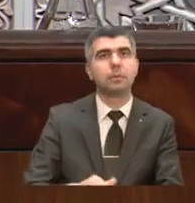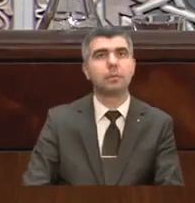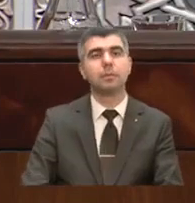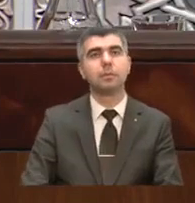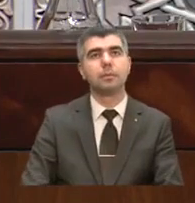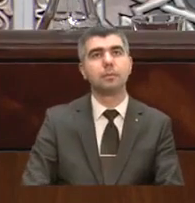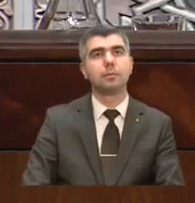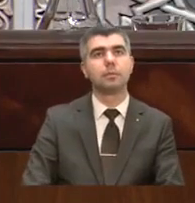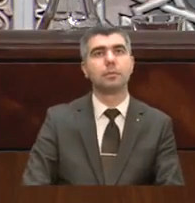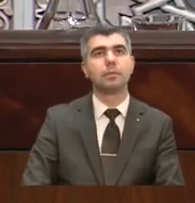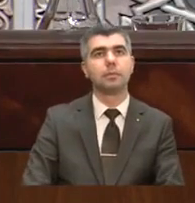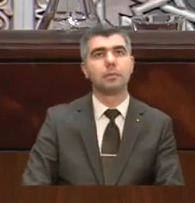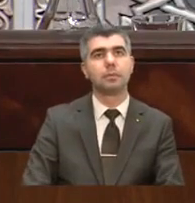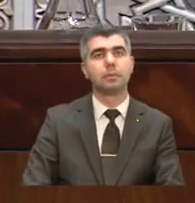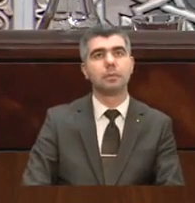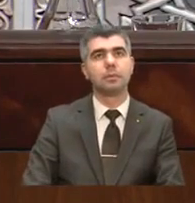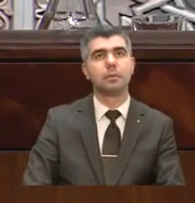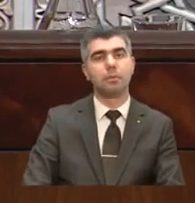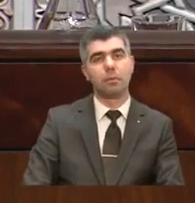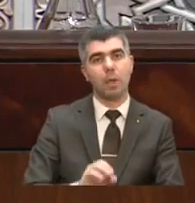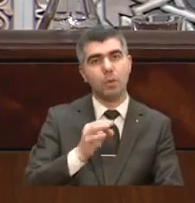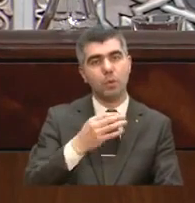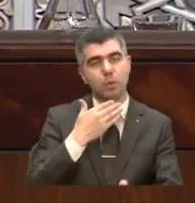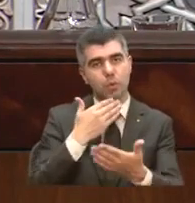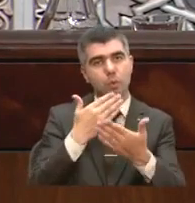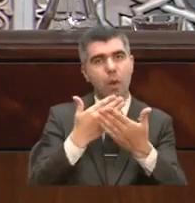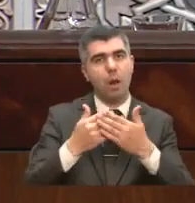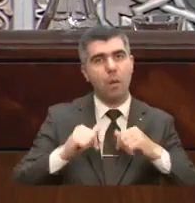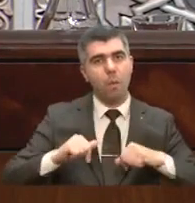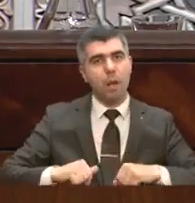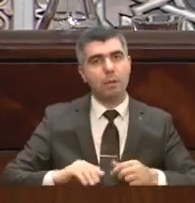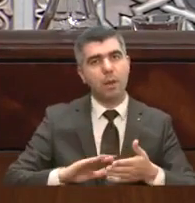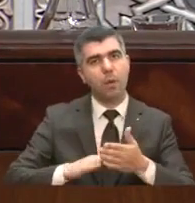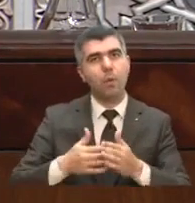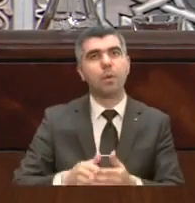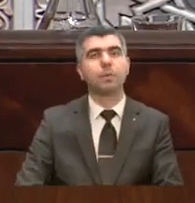شكرا للسيد الوزير على حسن مساهمتكم في هذه الجلسة.